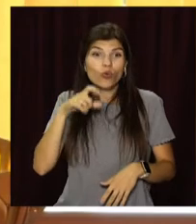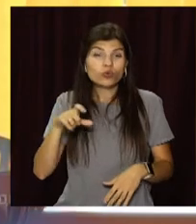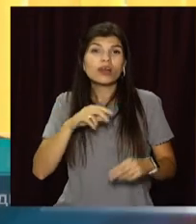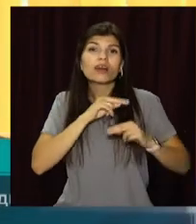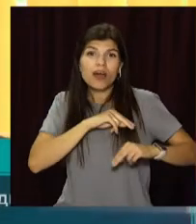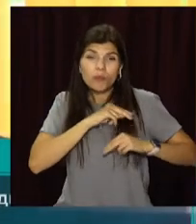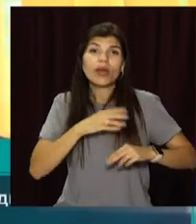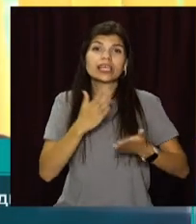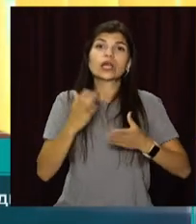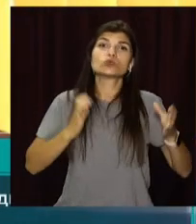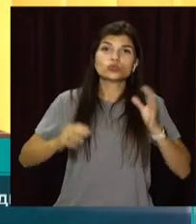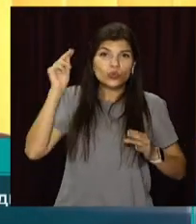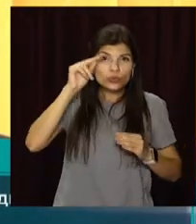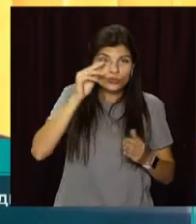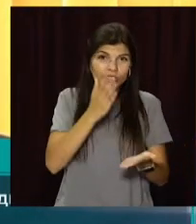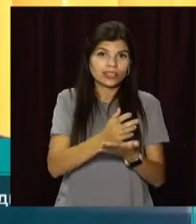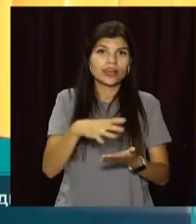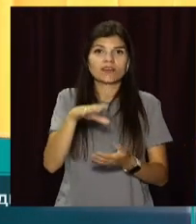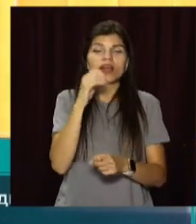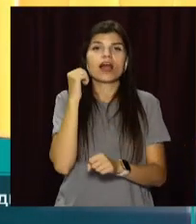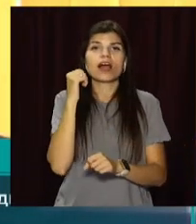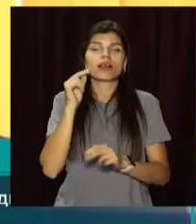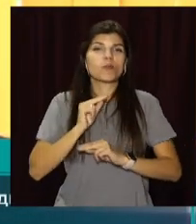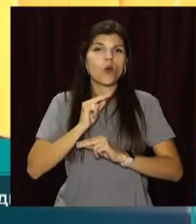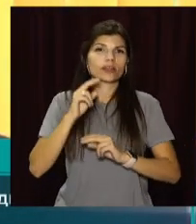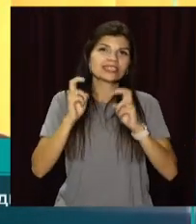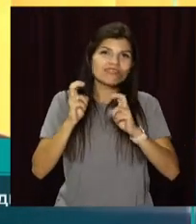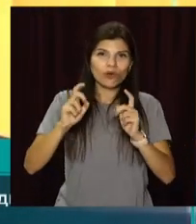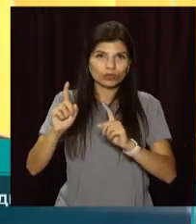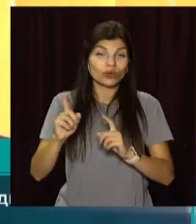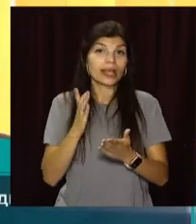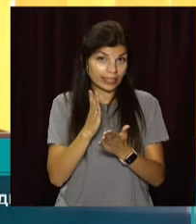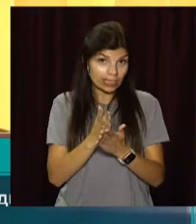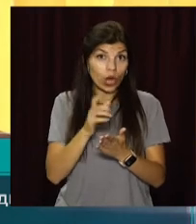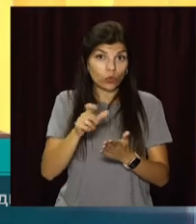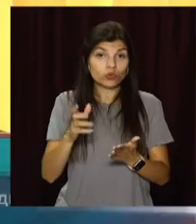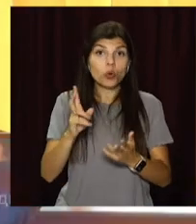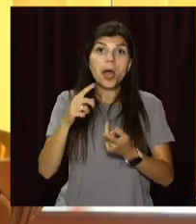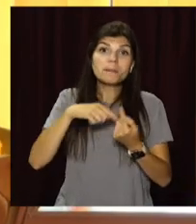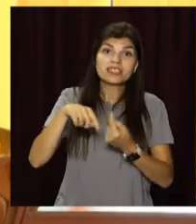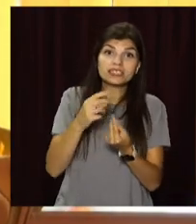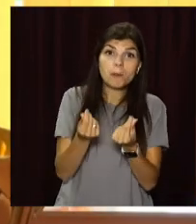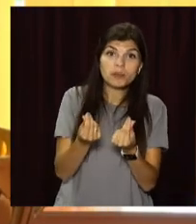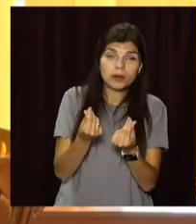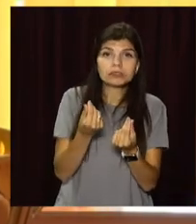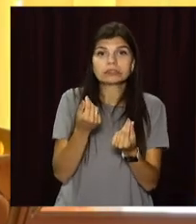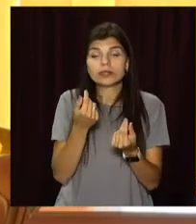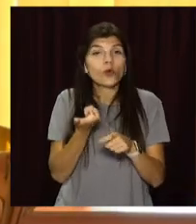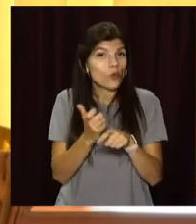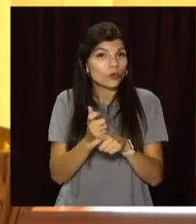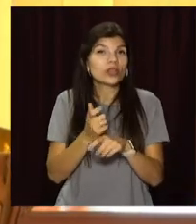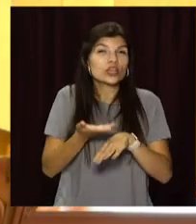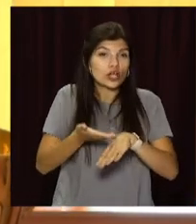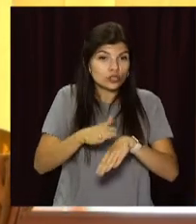нас є і студенти, і працівники підприємств, є люди, які підприємці. І дуже важко